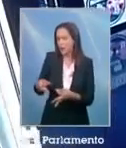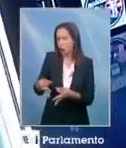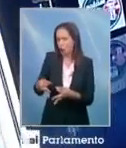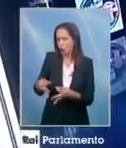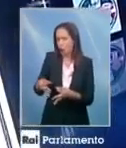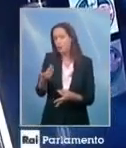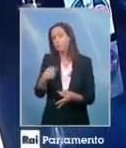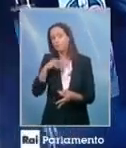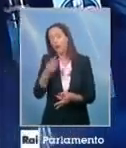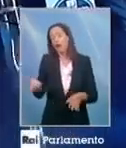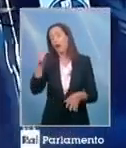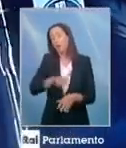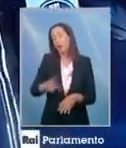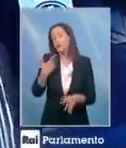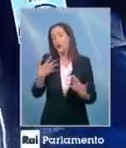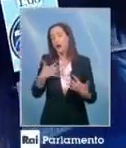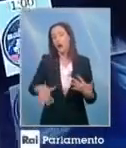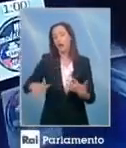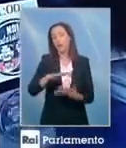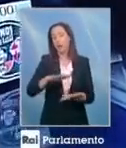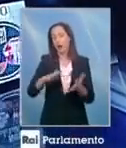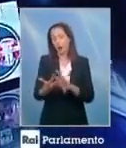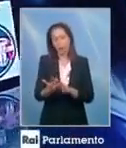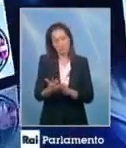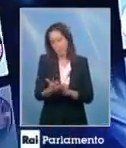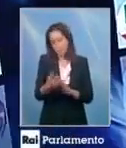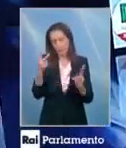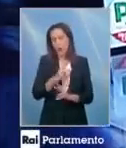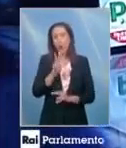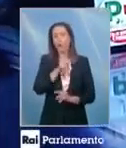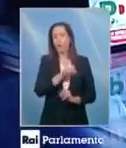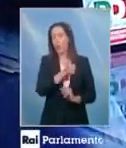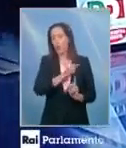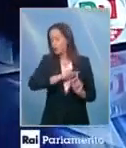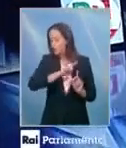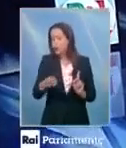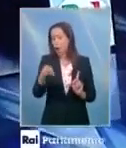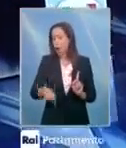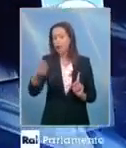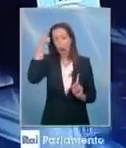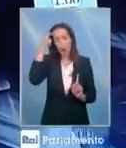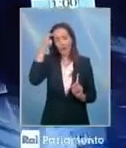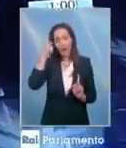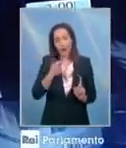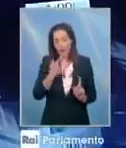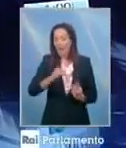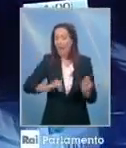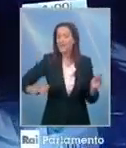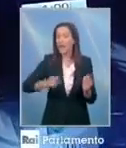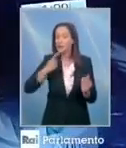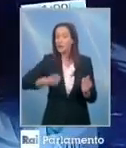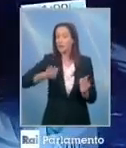foglia di figo del cambiamento climatico, ma nella realtà dei fatti i governi che si sono succeduti dal 2011 fin qui, che hanno fatto avanzo primario, ovvero hanno